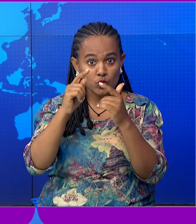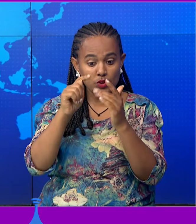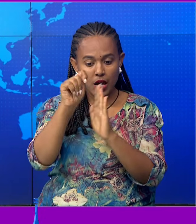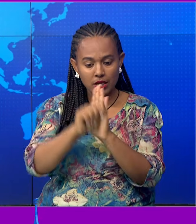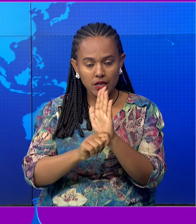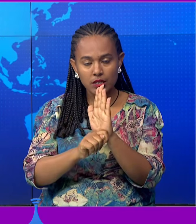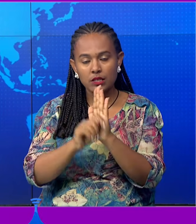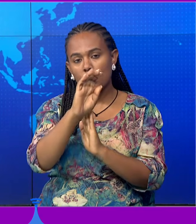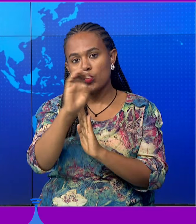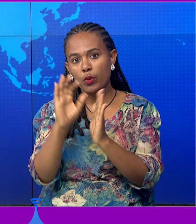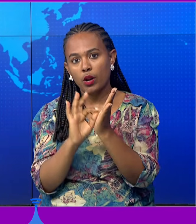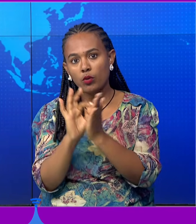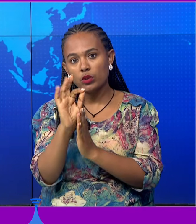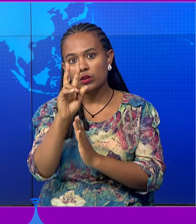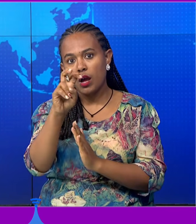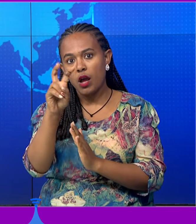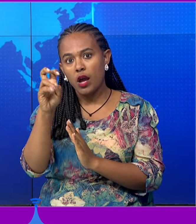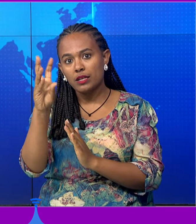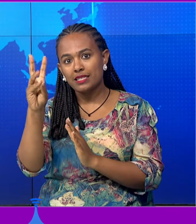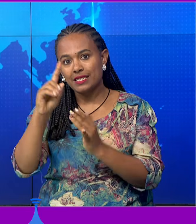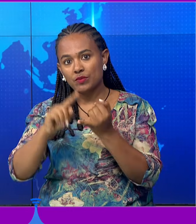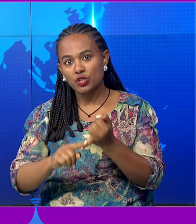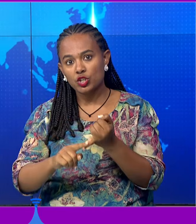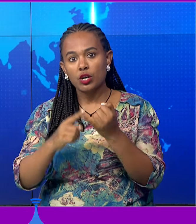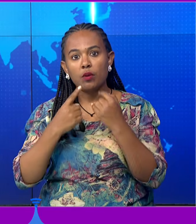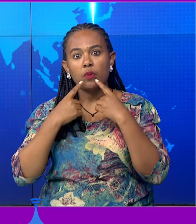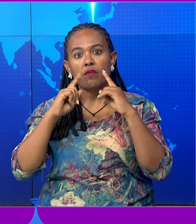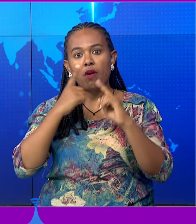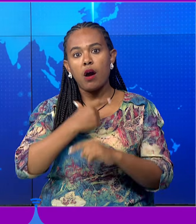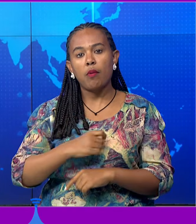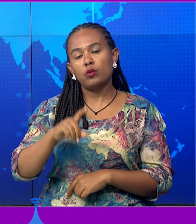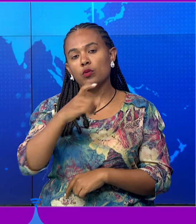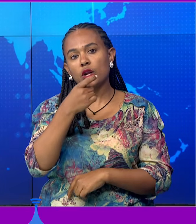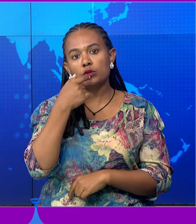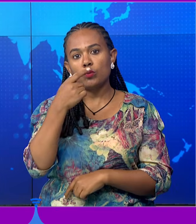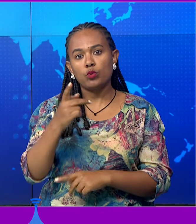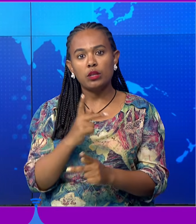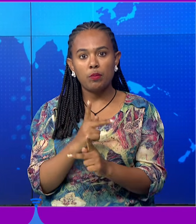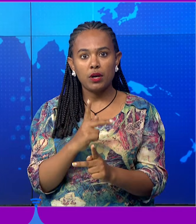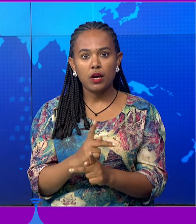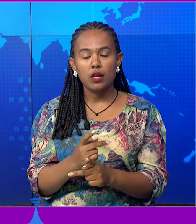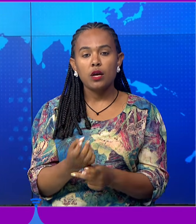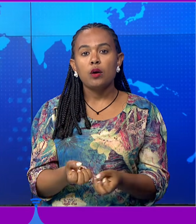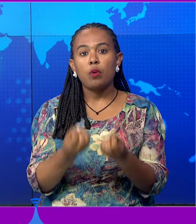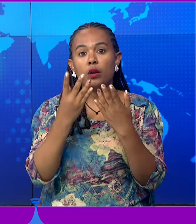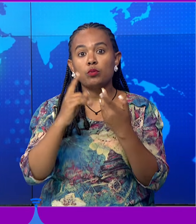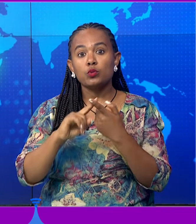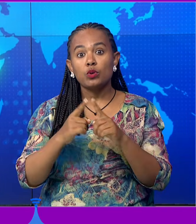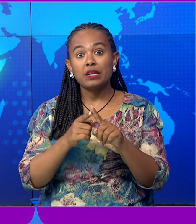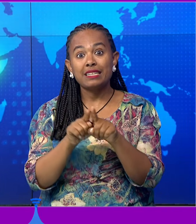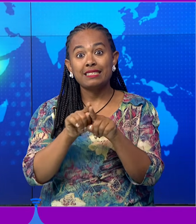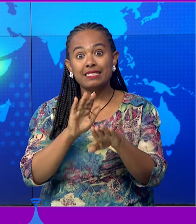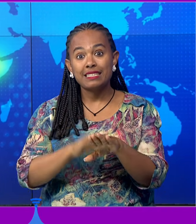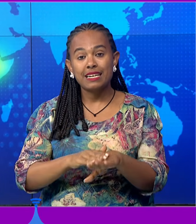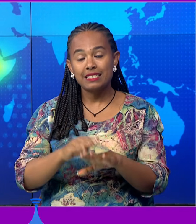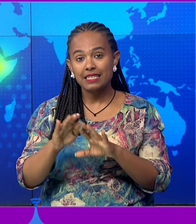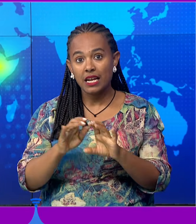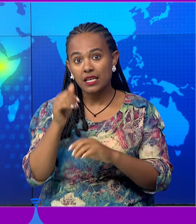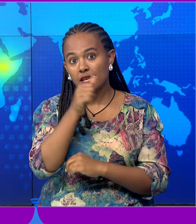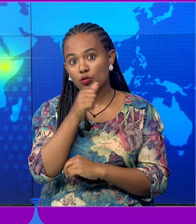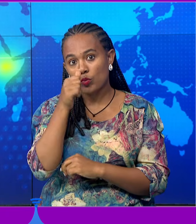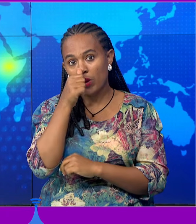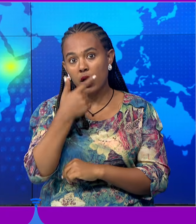እንደ አውሮፓውያን አቆጣጠር 2026 መጨረሻ በይፋ አባል ትሆናለች ተብሎ ይጠበቃል። በባለብዙ ወገን ድርድር ላይ ስናደርግ